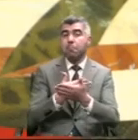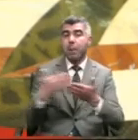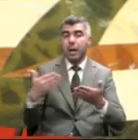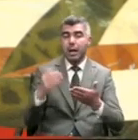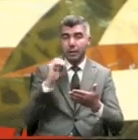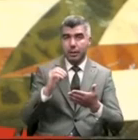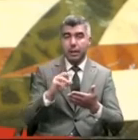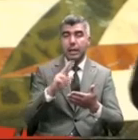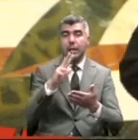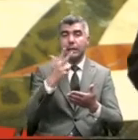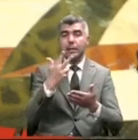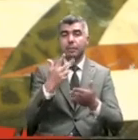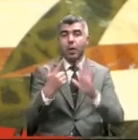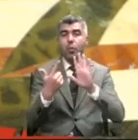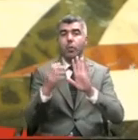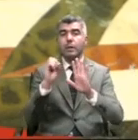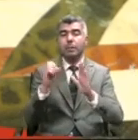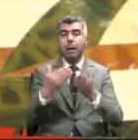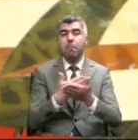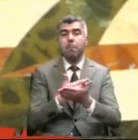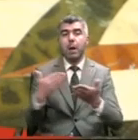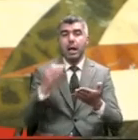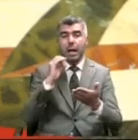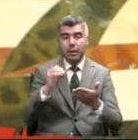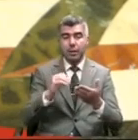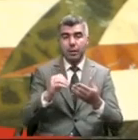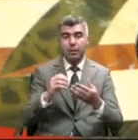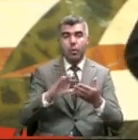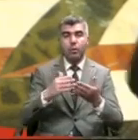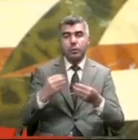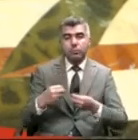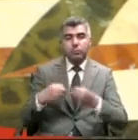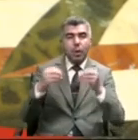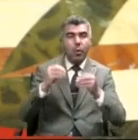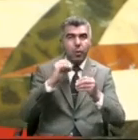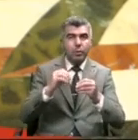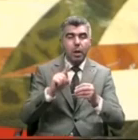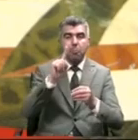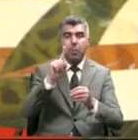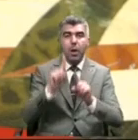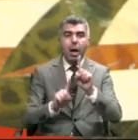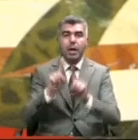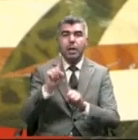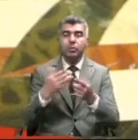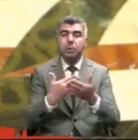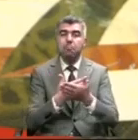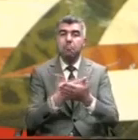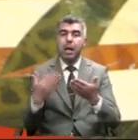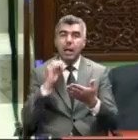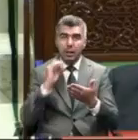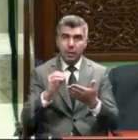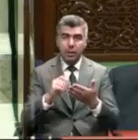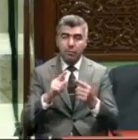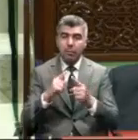370 مليار ديال الصادرات ديال المواد المصنعه و11 المليار يعني